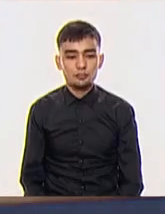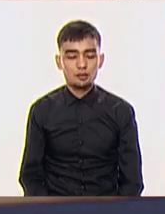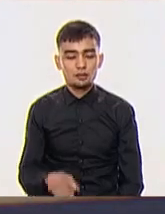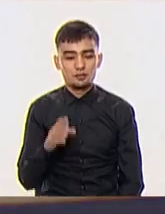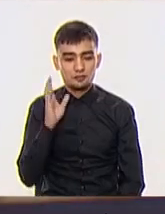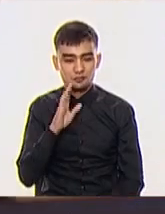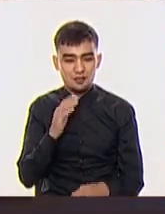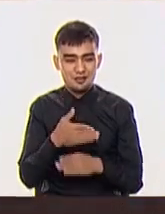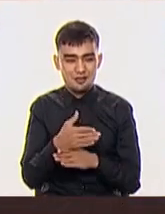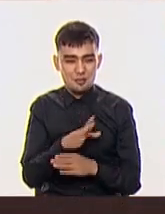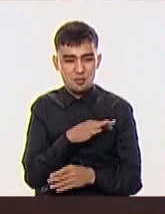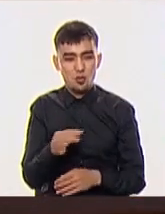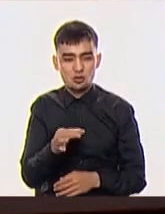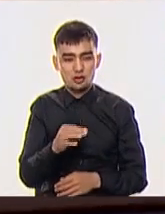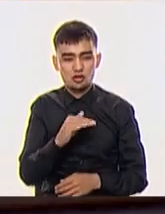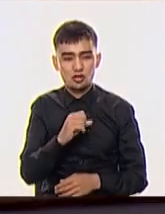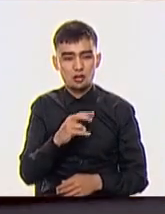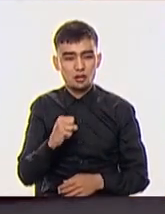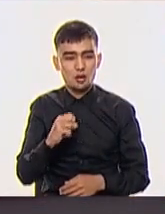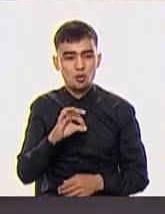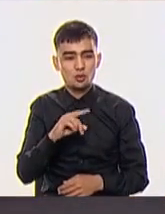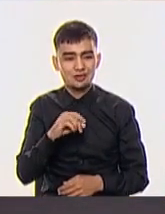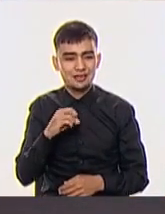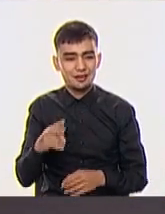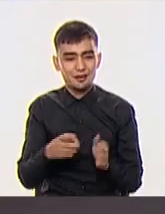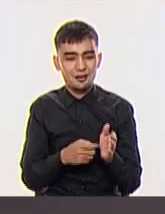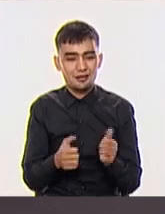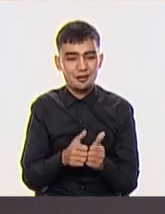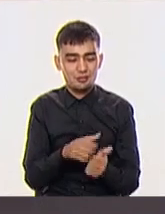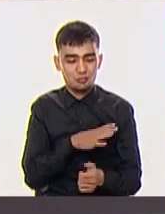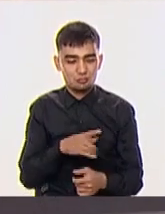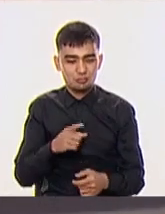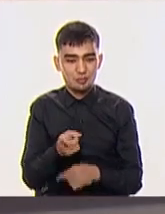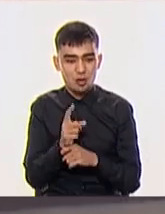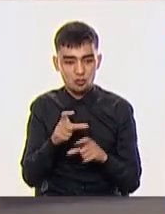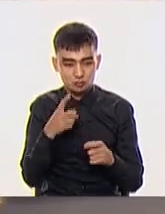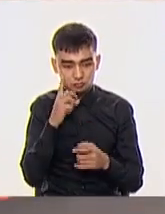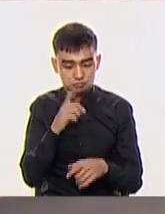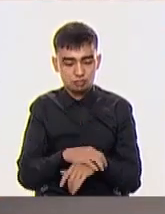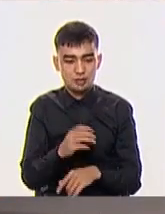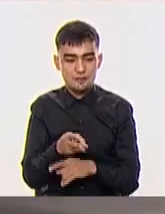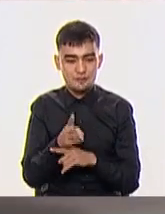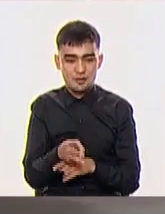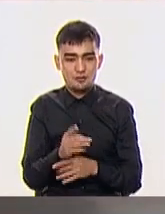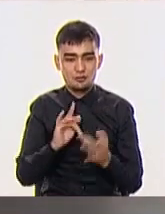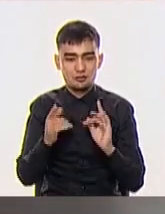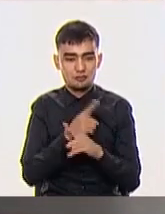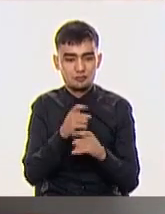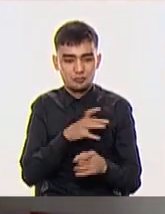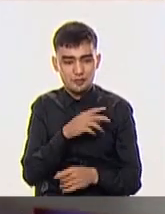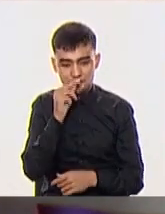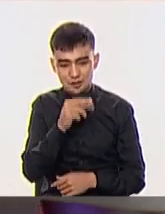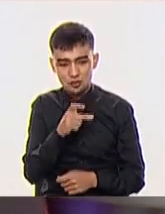Мор рыбы на озере села Жанаузень вблизи Караганды обнаружили рыбаки. Видео выложили в интернет, и в комментариях рыболовы